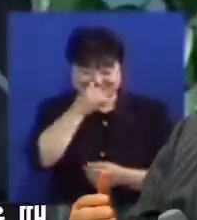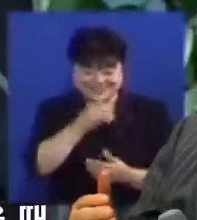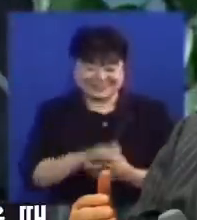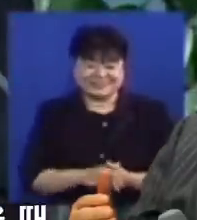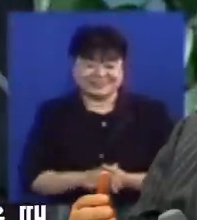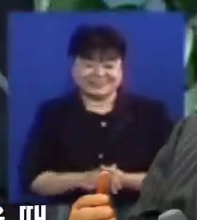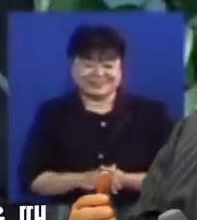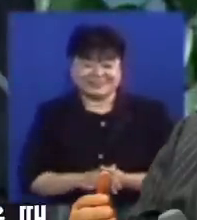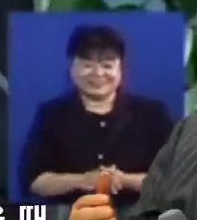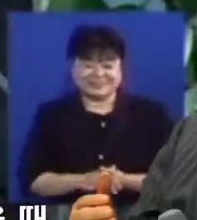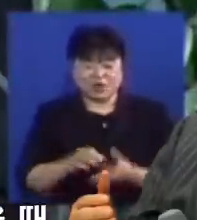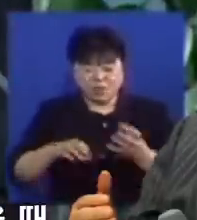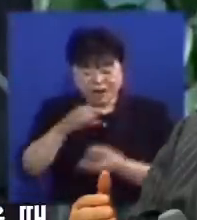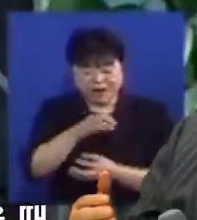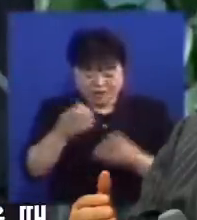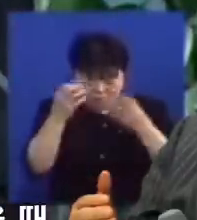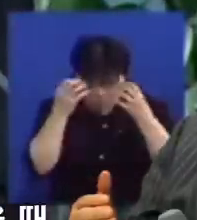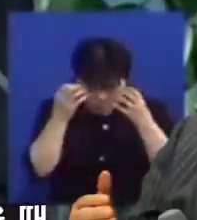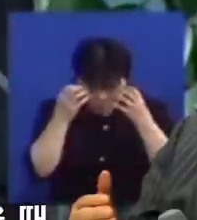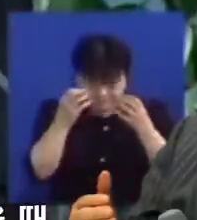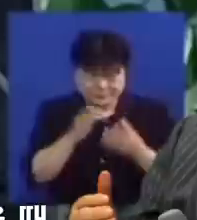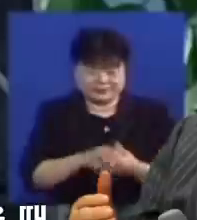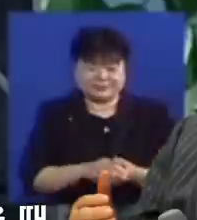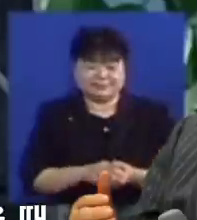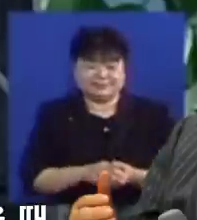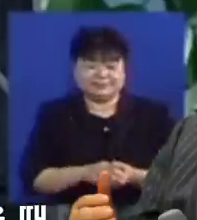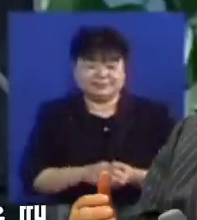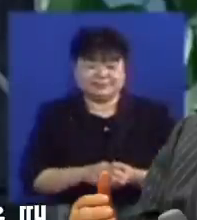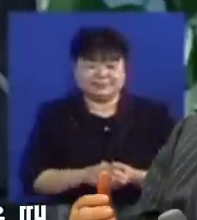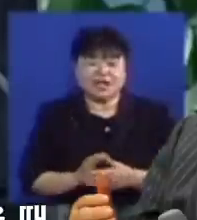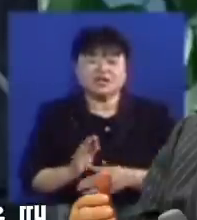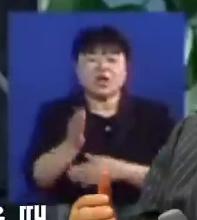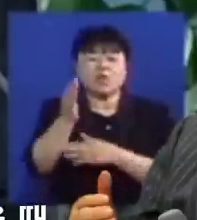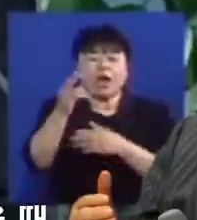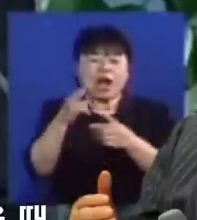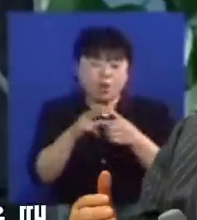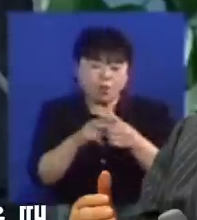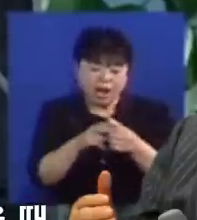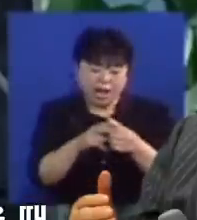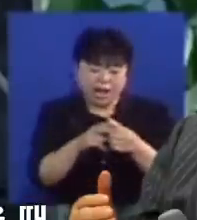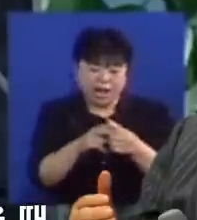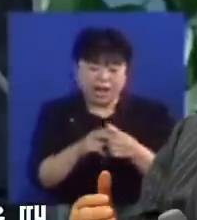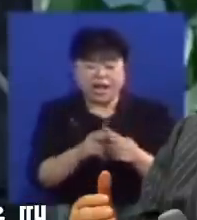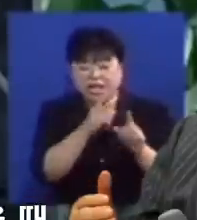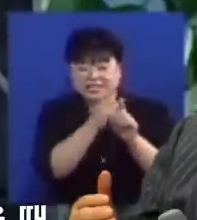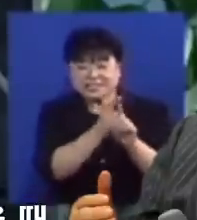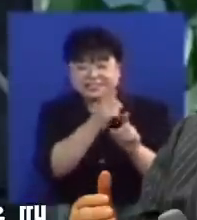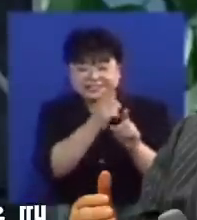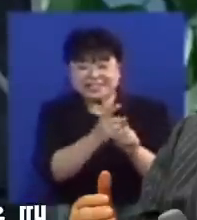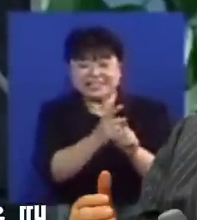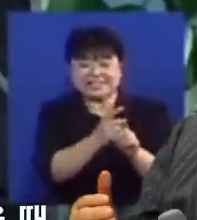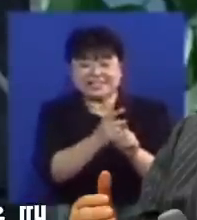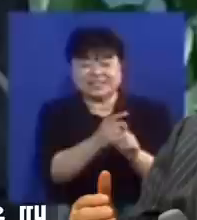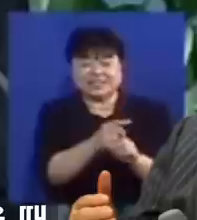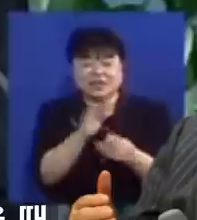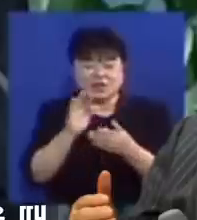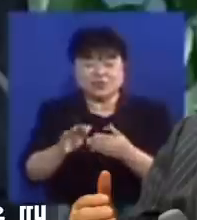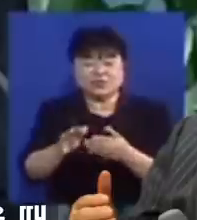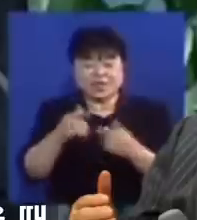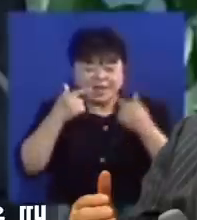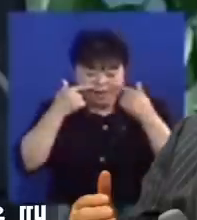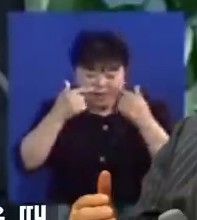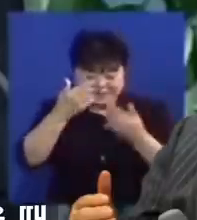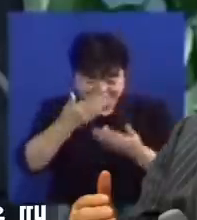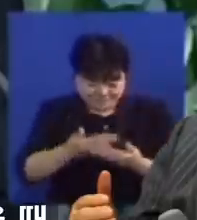환난과 고통은 영광과 승리를 그 후에 반드시